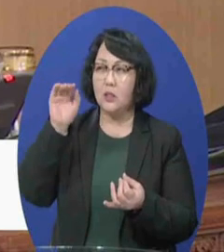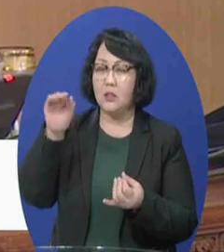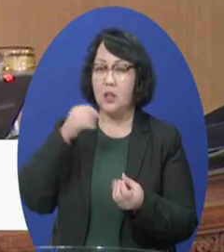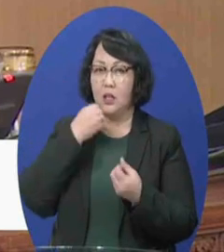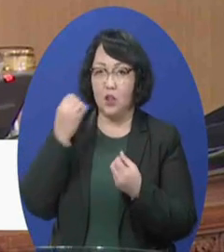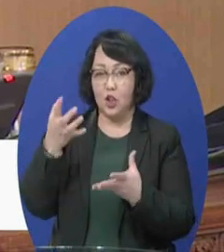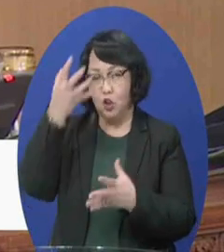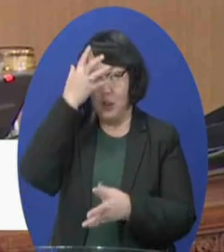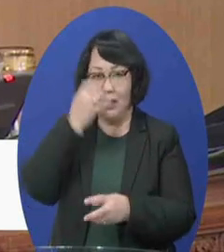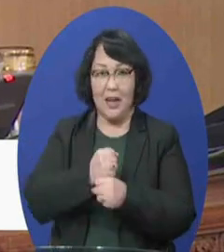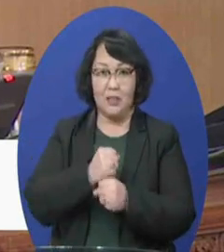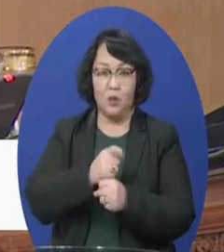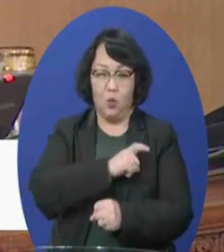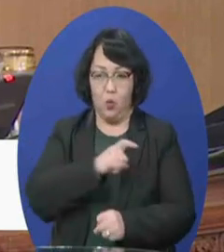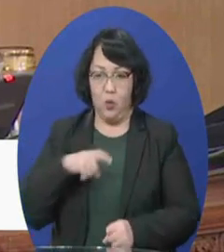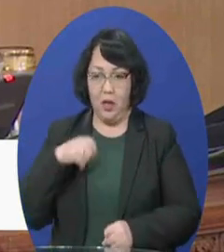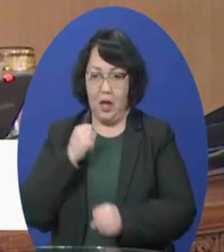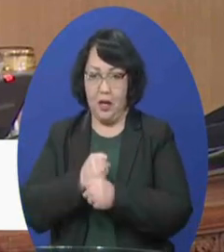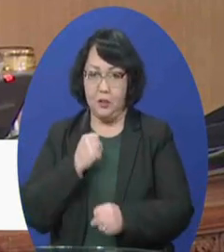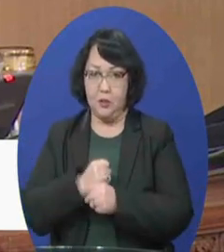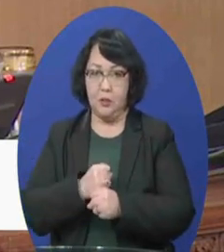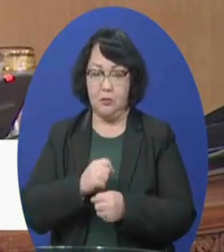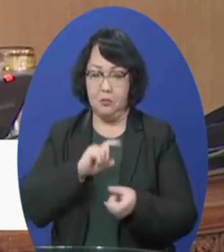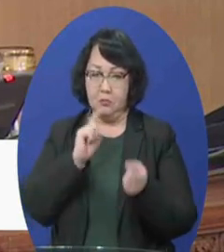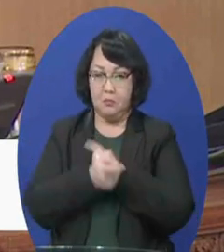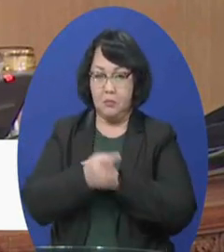Төрийн ажлыг хувийн ажил болгож болохгүй.